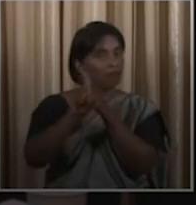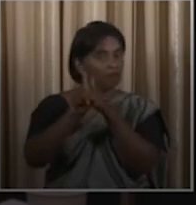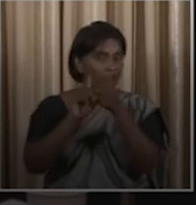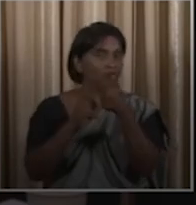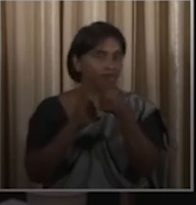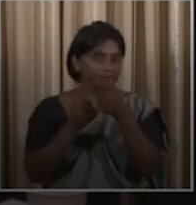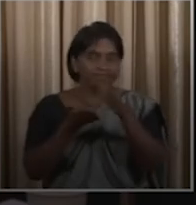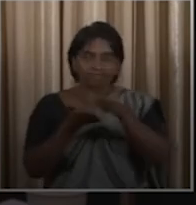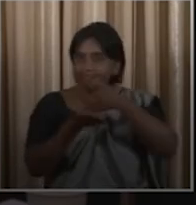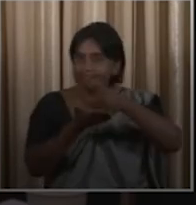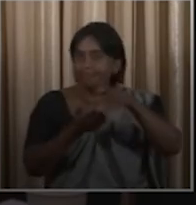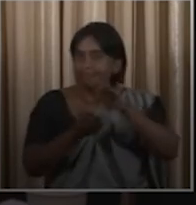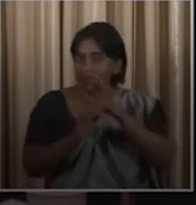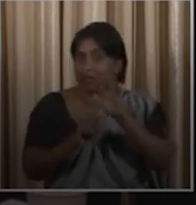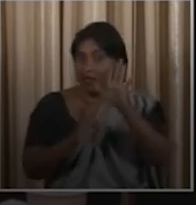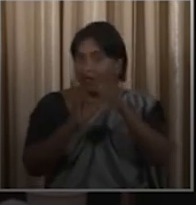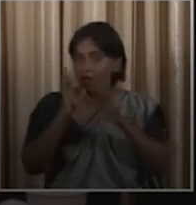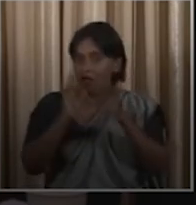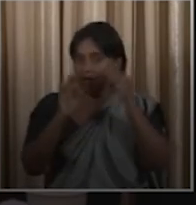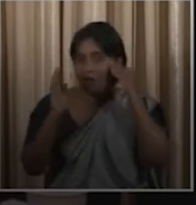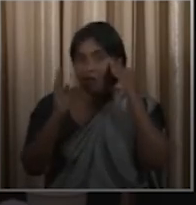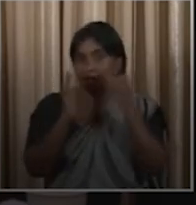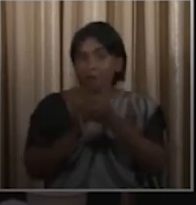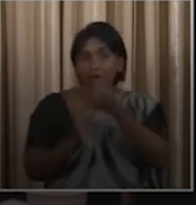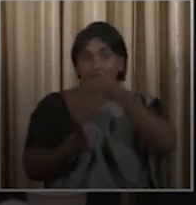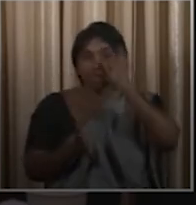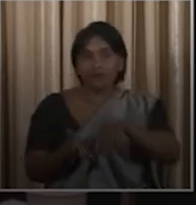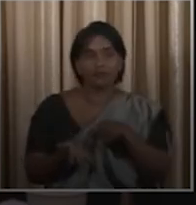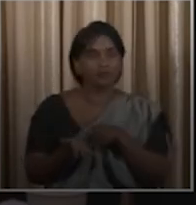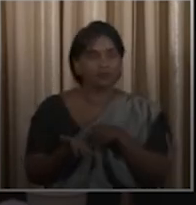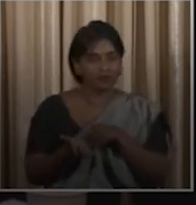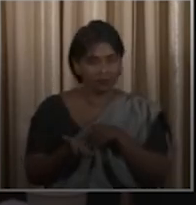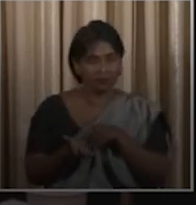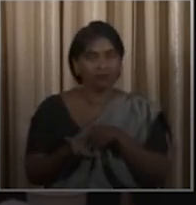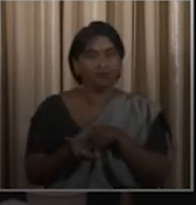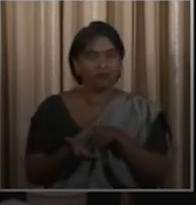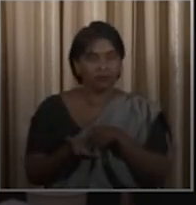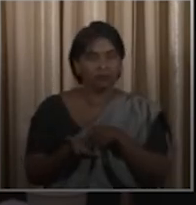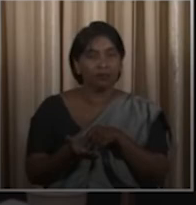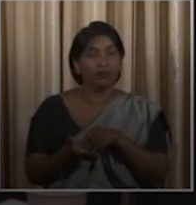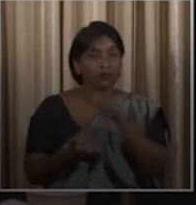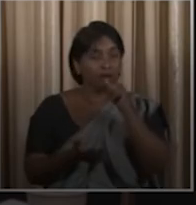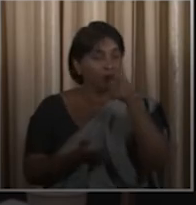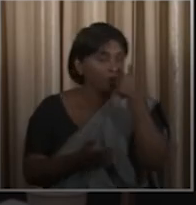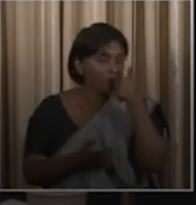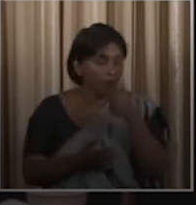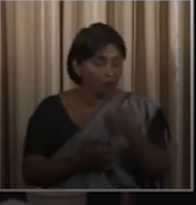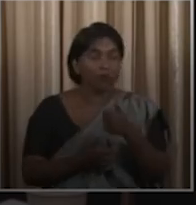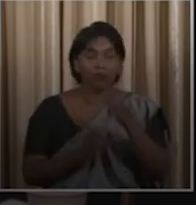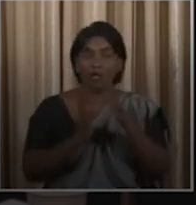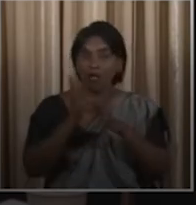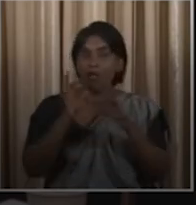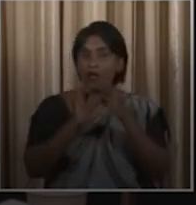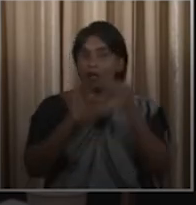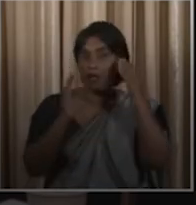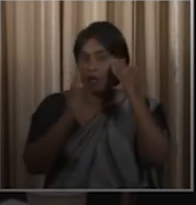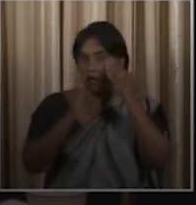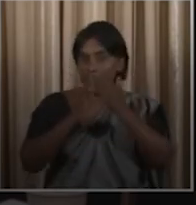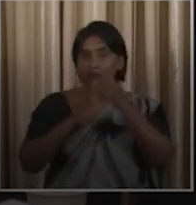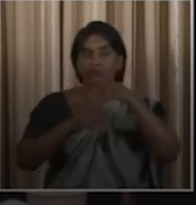aramuna wasaguliya. Ita honda honda aramunakat otana lada Wasaguliyak me